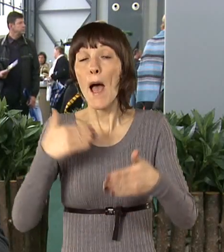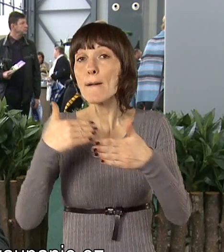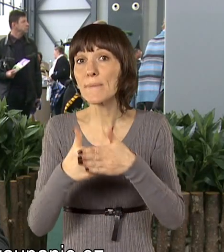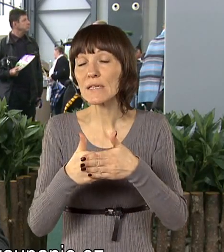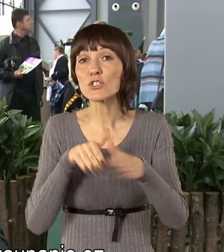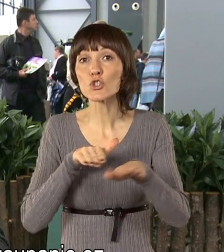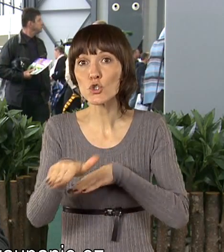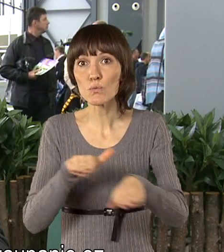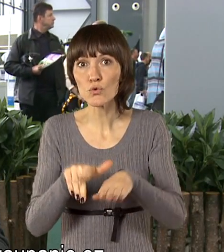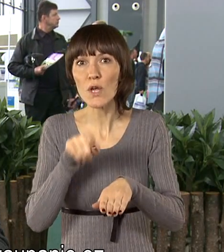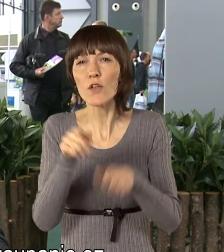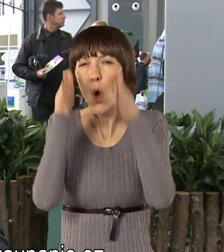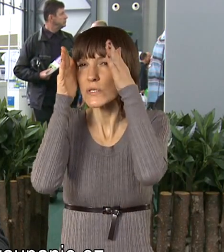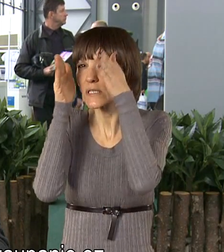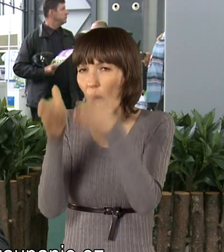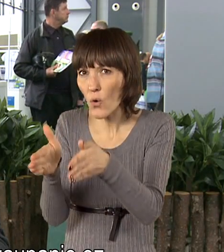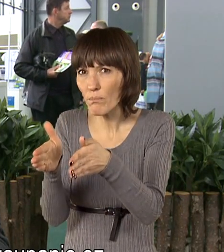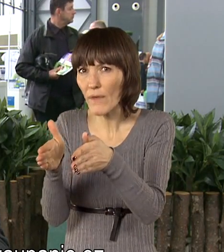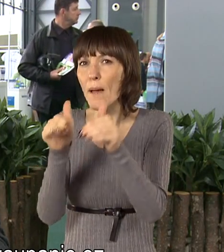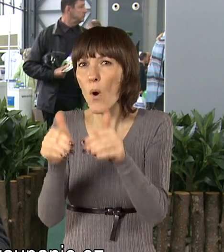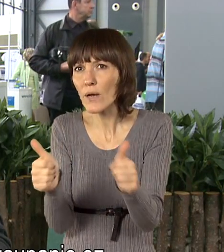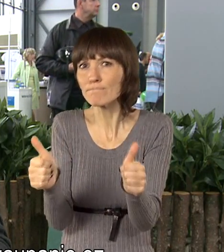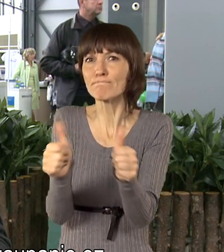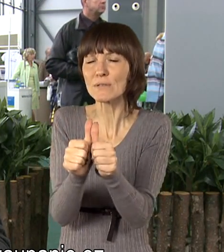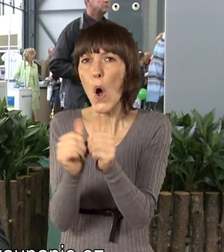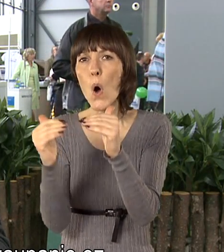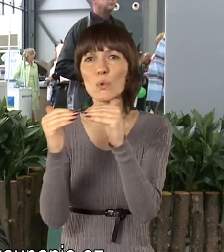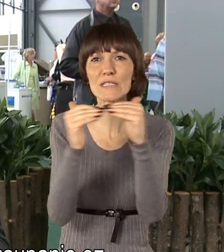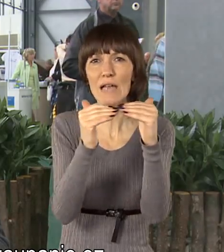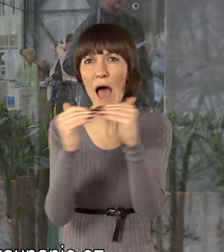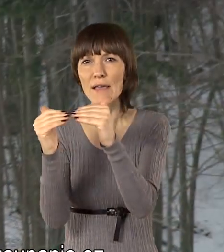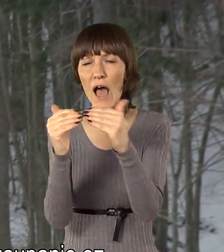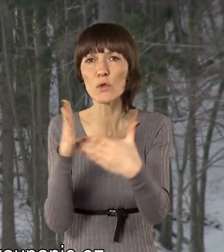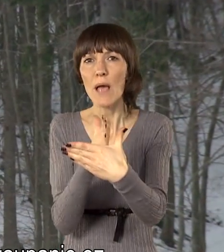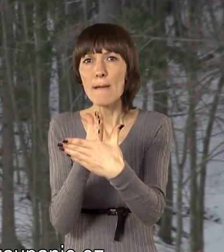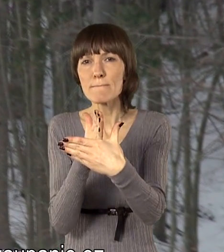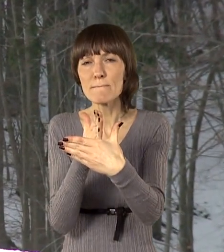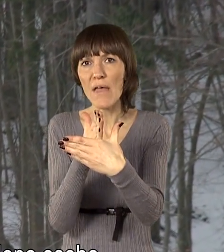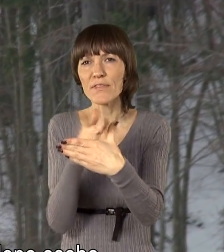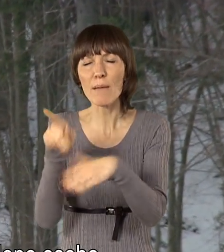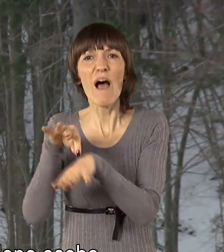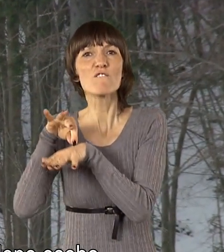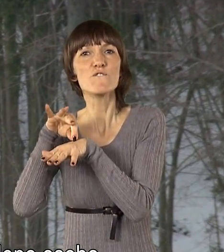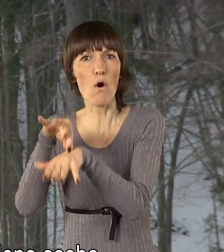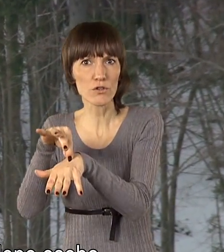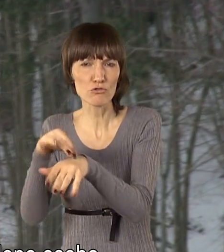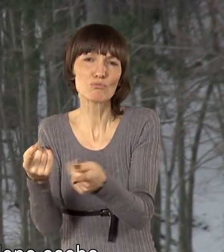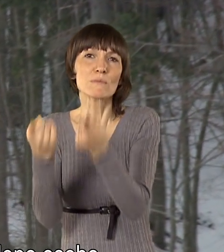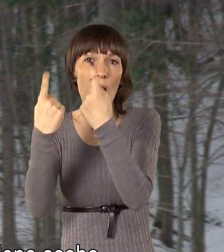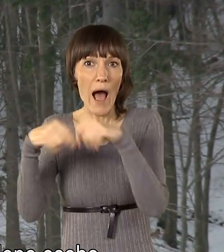Pri smučanju je ta zaupanje oziroma ta usklajenost med trenerjem, temu rečemo, ali pa